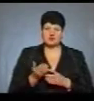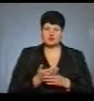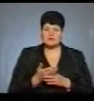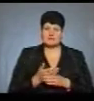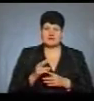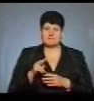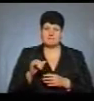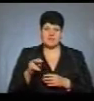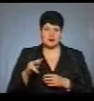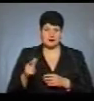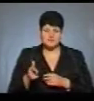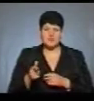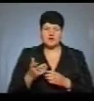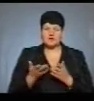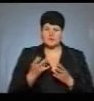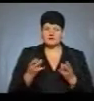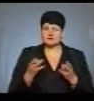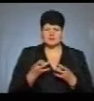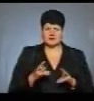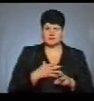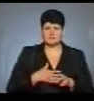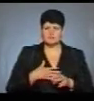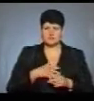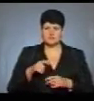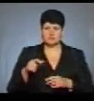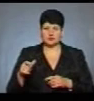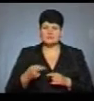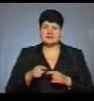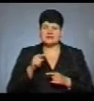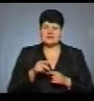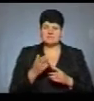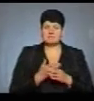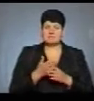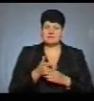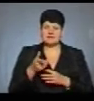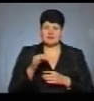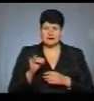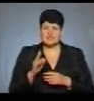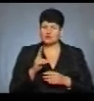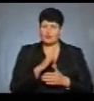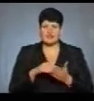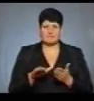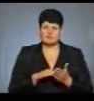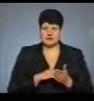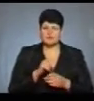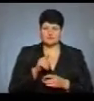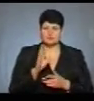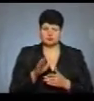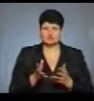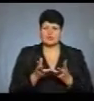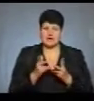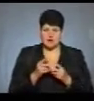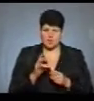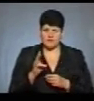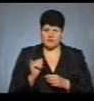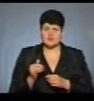пільг, але не варто хвилюватися громадянам, тому що ці пільги і субсидії ніхто не відміняв, вони будуть нараховані.